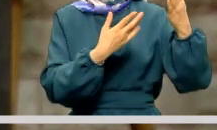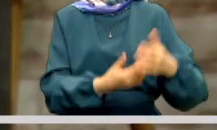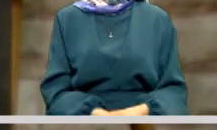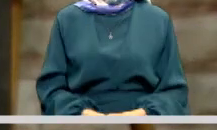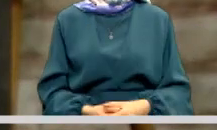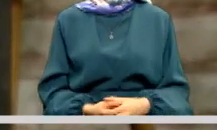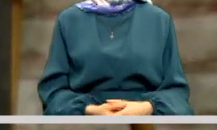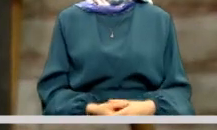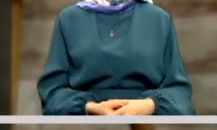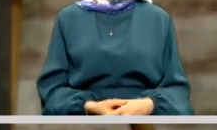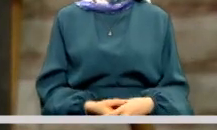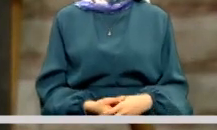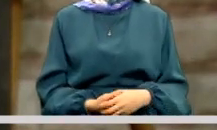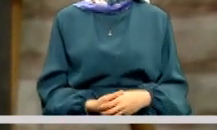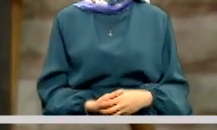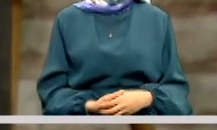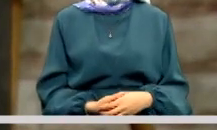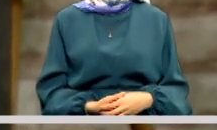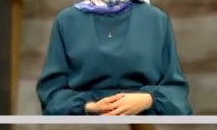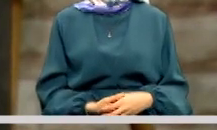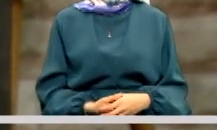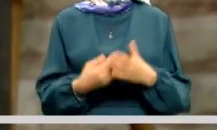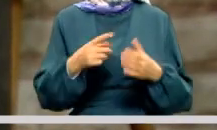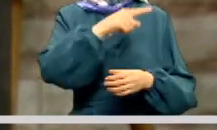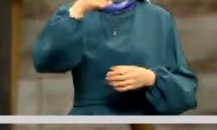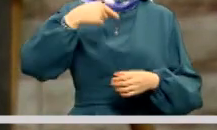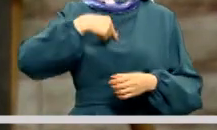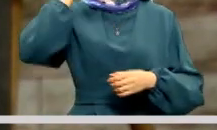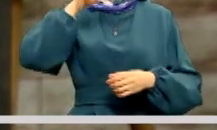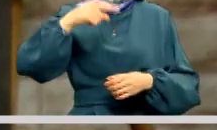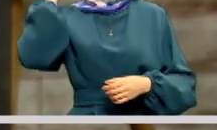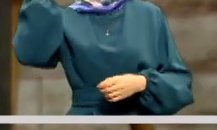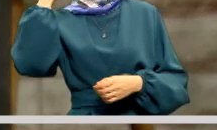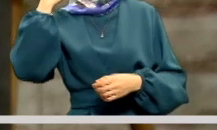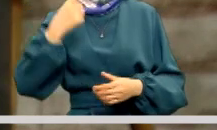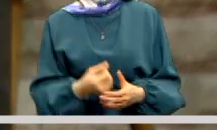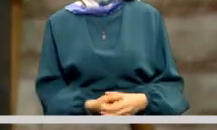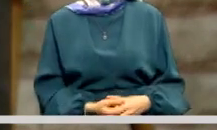kişiden bahseder tabi Bizim Buradan hareketle